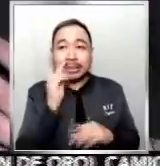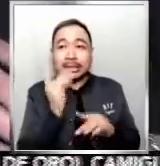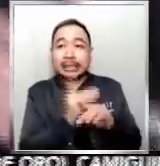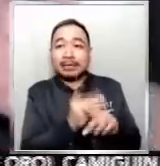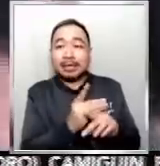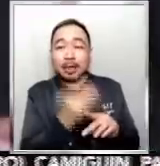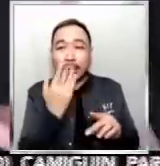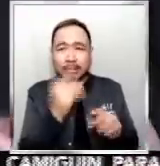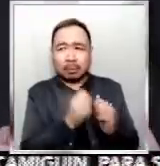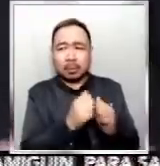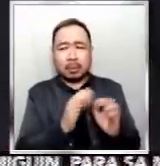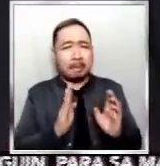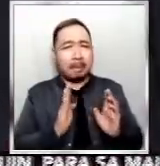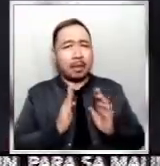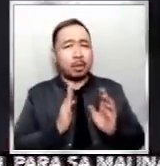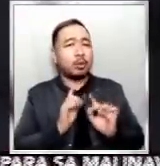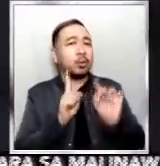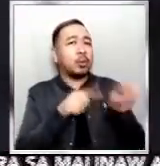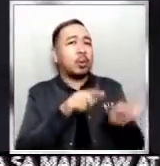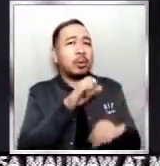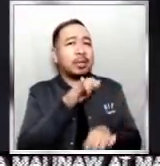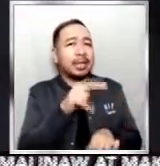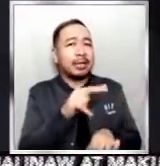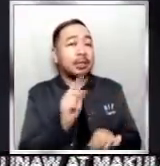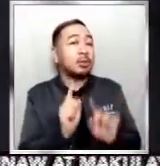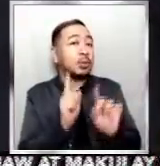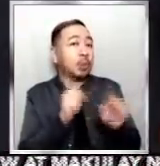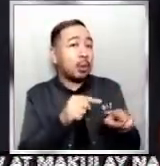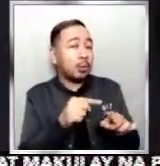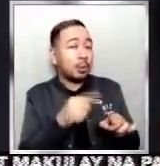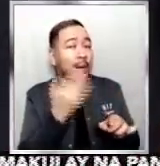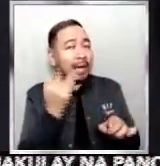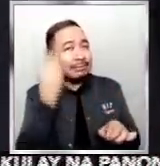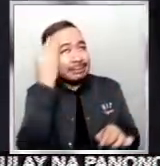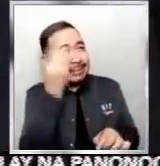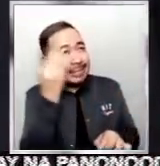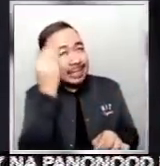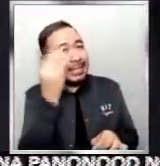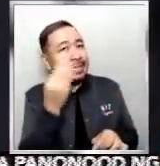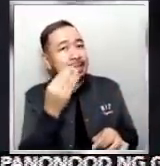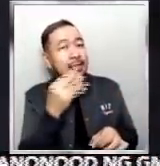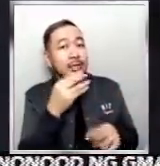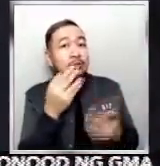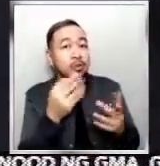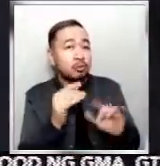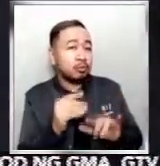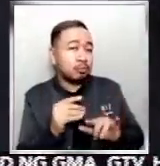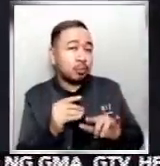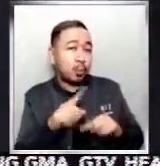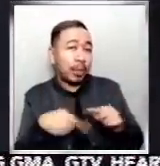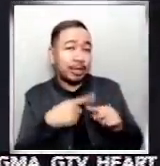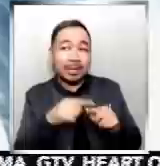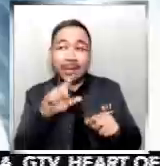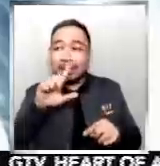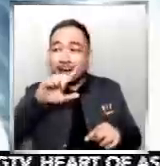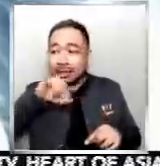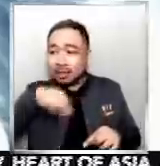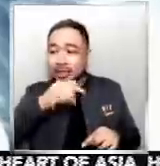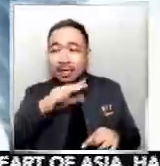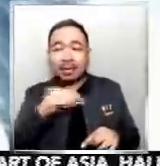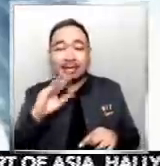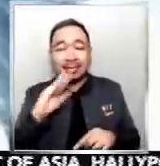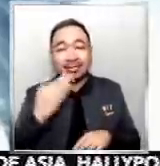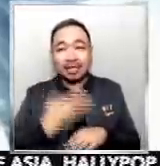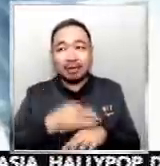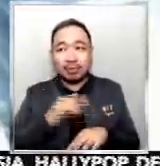Yen. Pumunta raw siya roon para makapag-isip-isip nang lumipad pa Amerika sina LJ at ang mga bata.